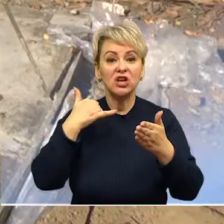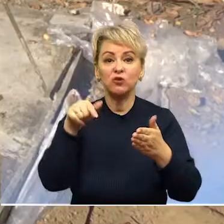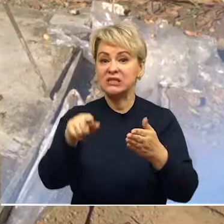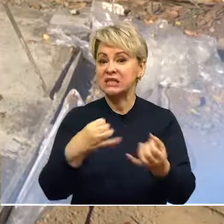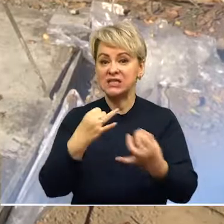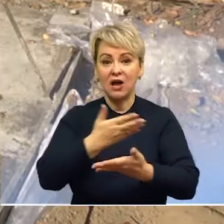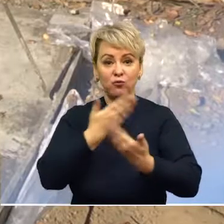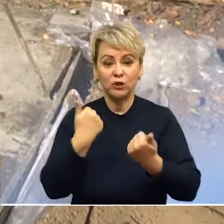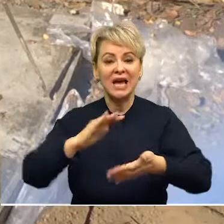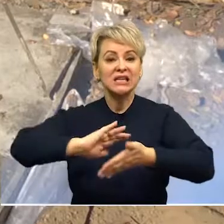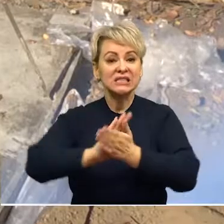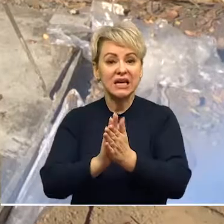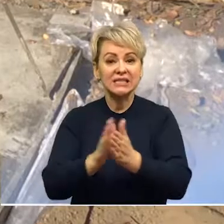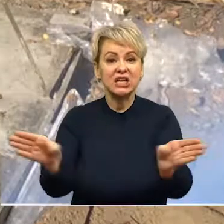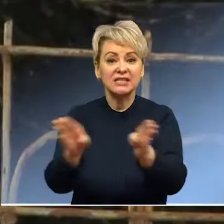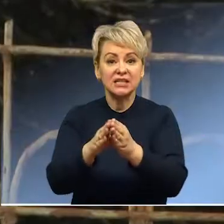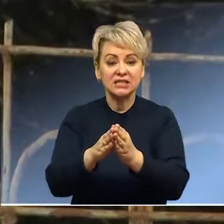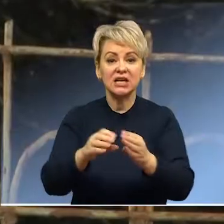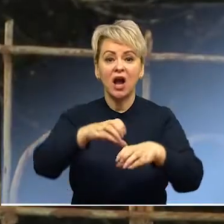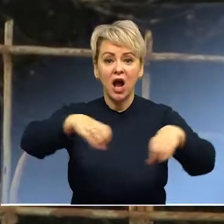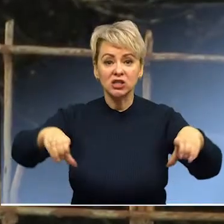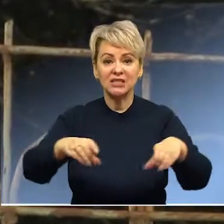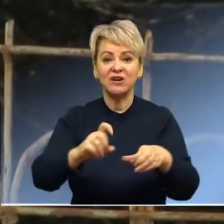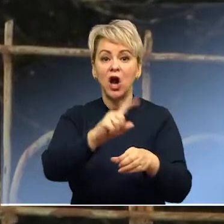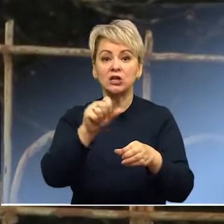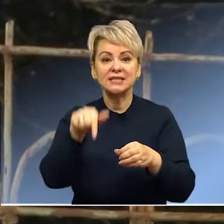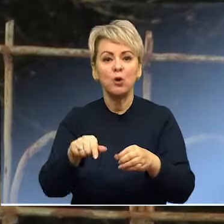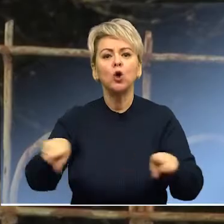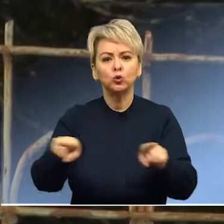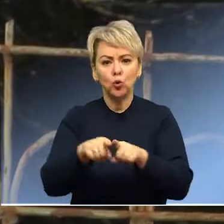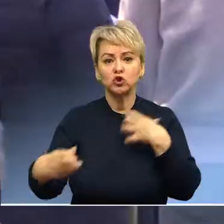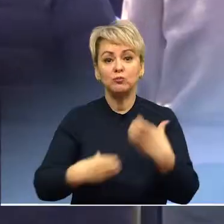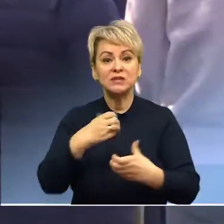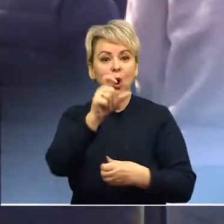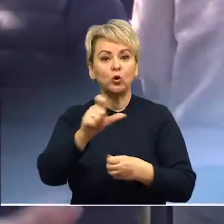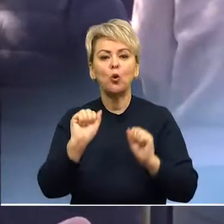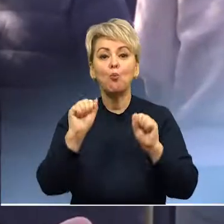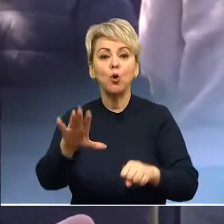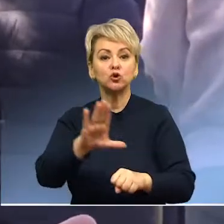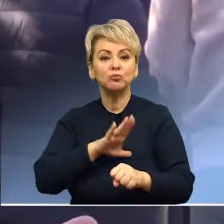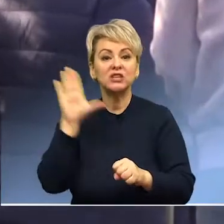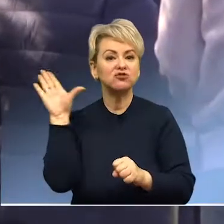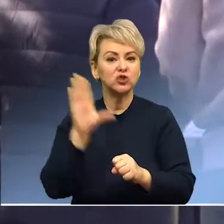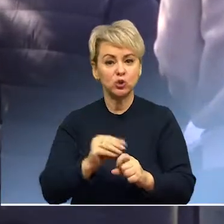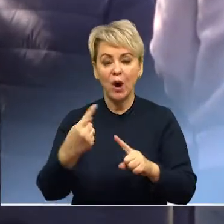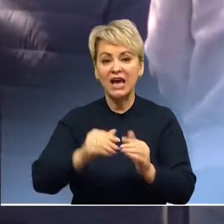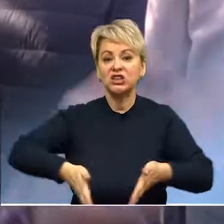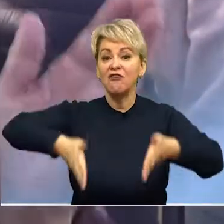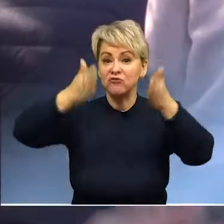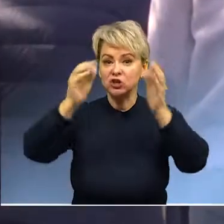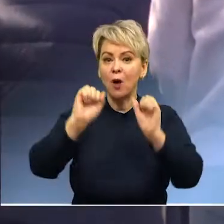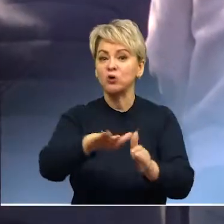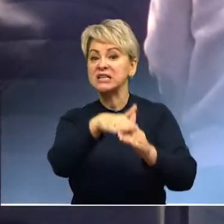нет. Тесное соседство будущей вышки с газовой трубой тоже беспокоит садоводов. Может быть все. Эта вышка